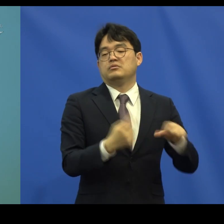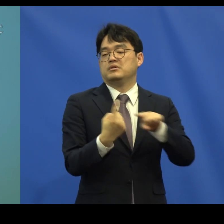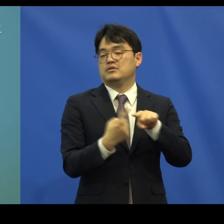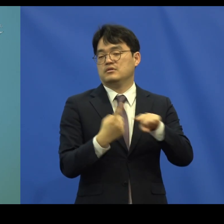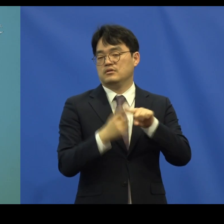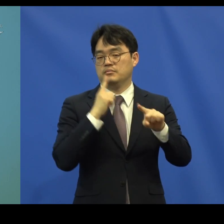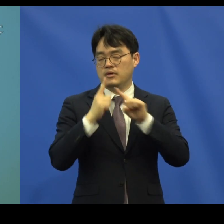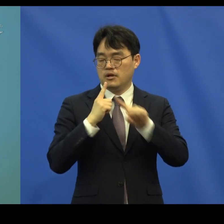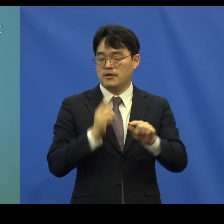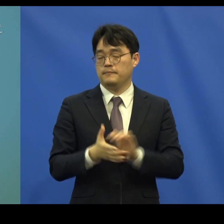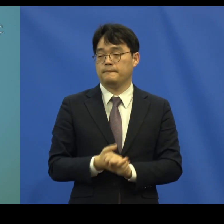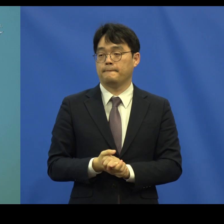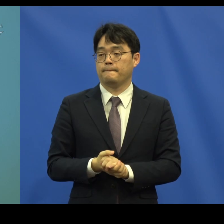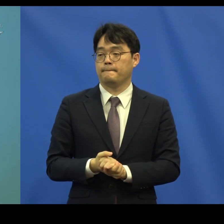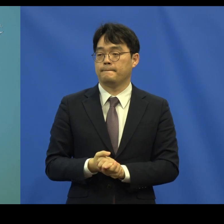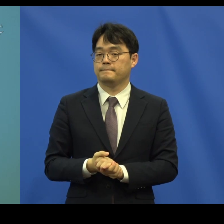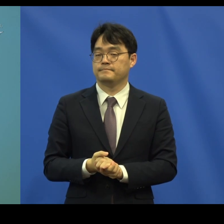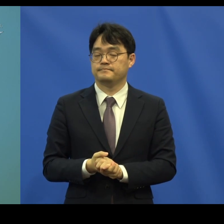없고요.